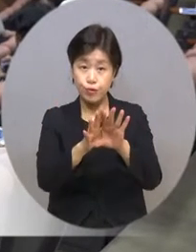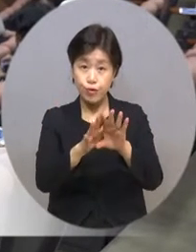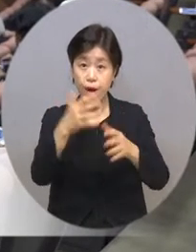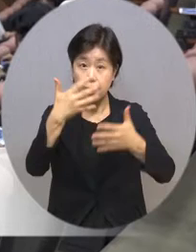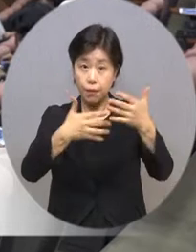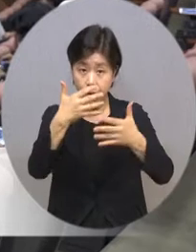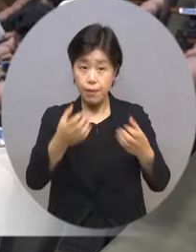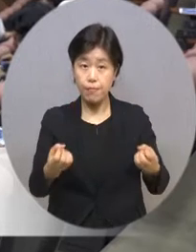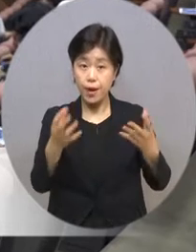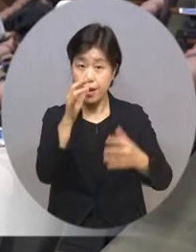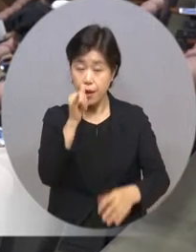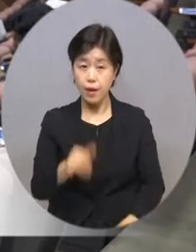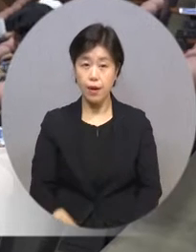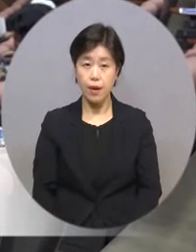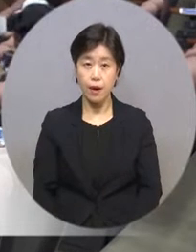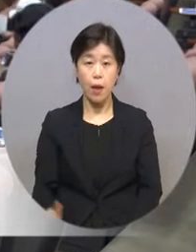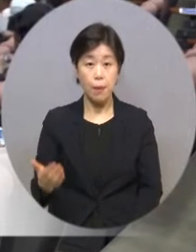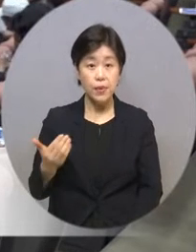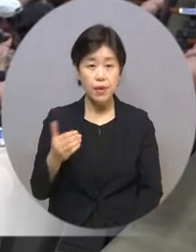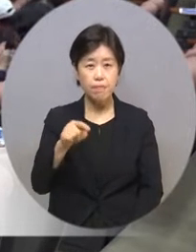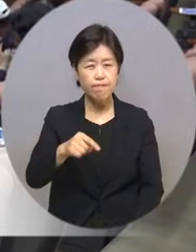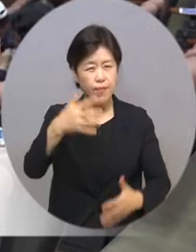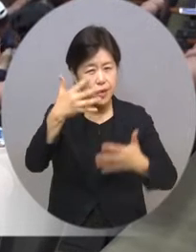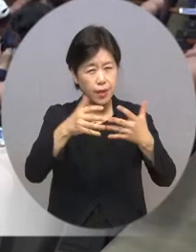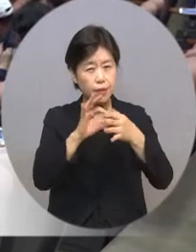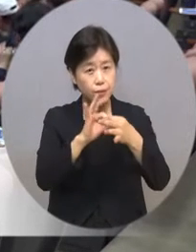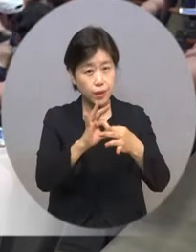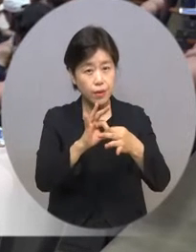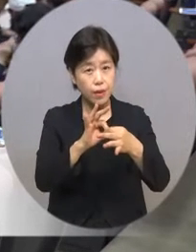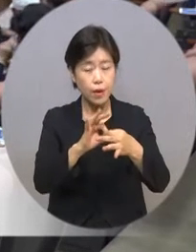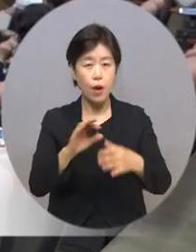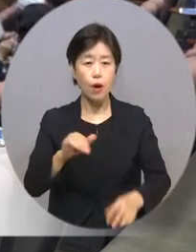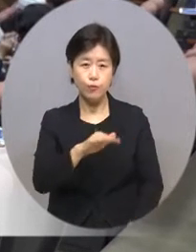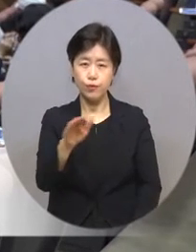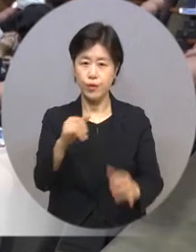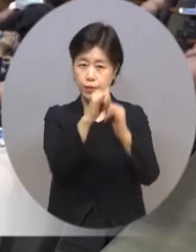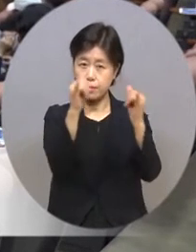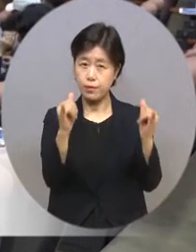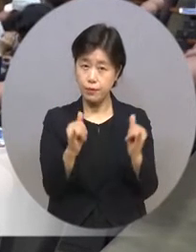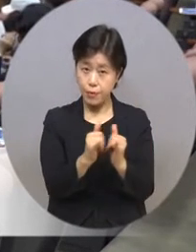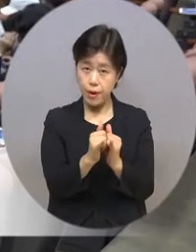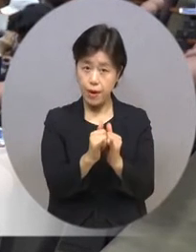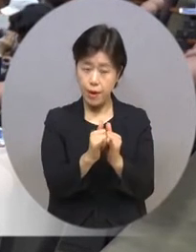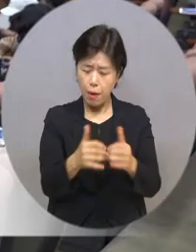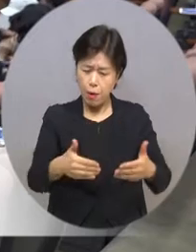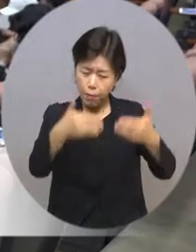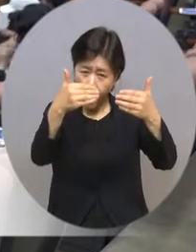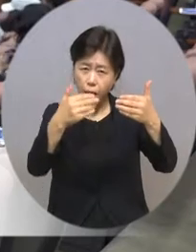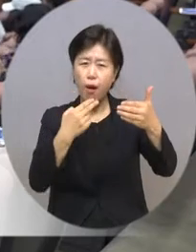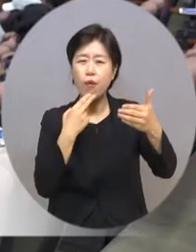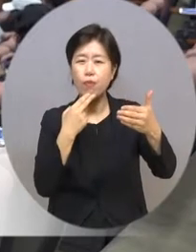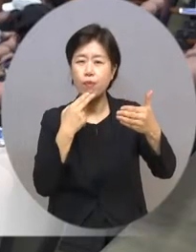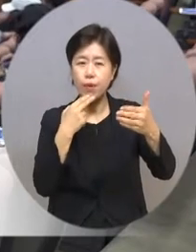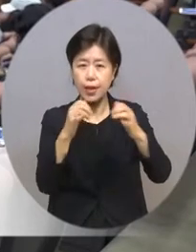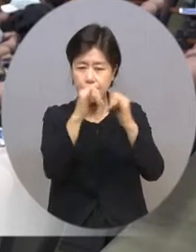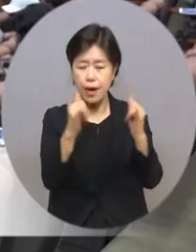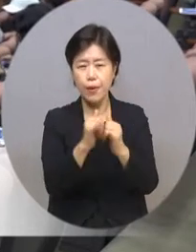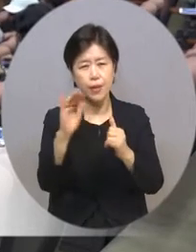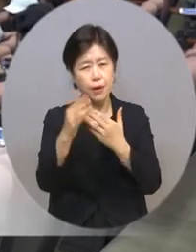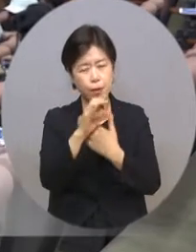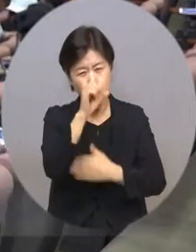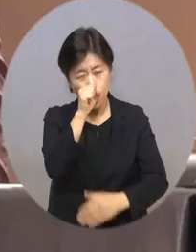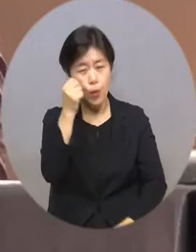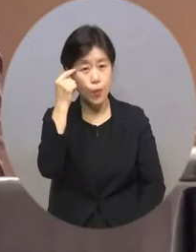진행이 되는데요. 사전에 진행된 이 행사를 통해서 우리 사회가 벽이 없는 사회로 나아갔으면 하는 바람을